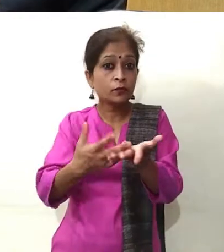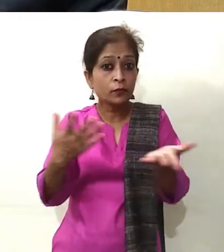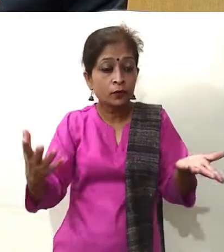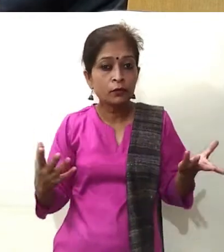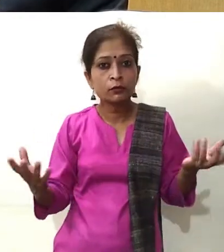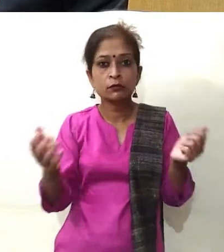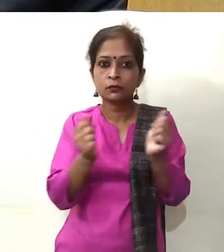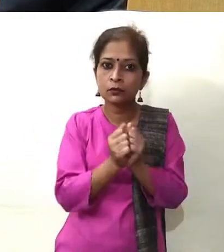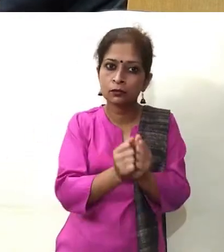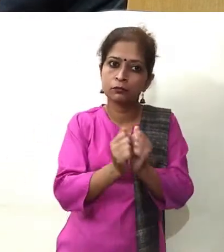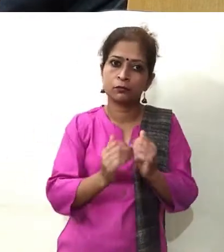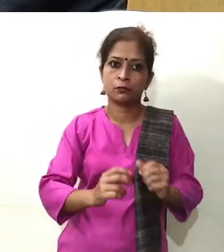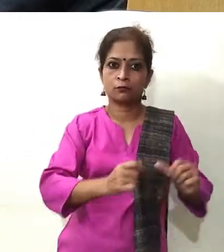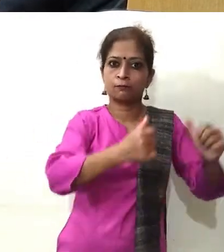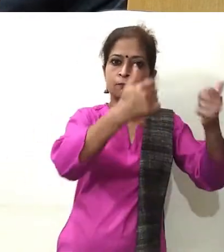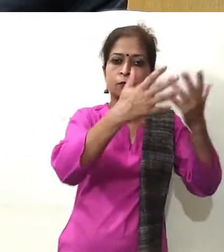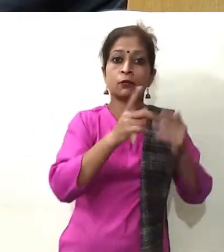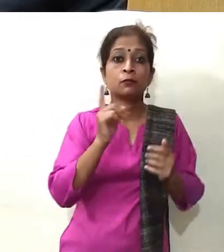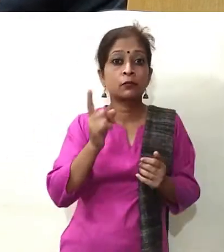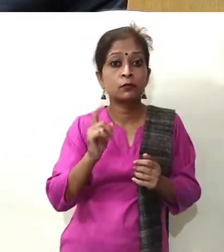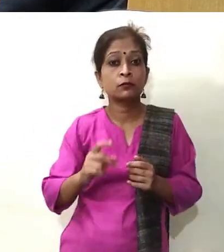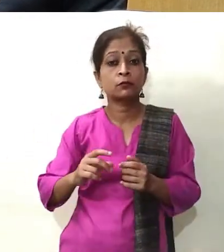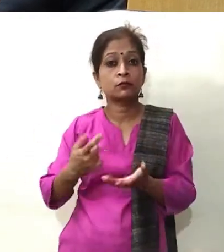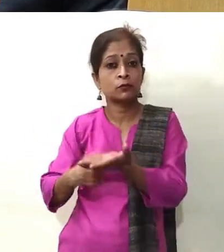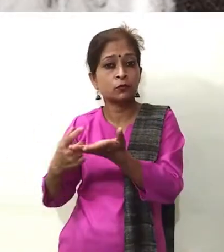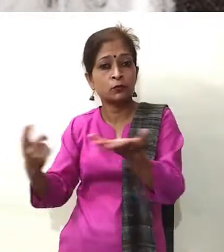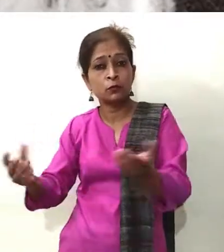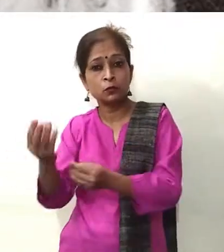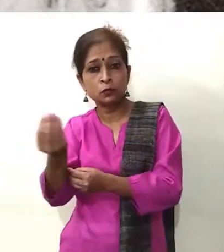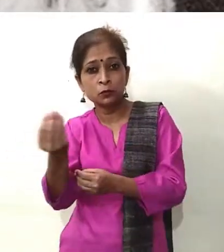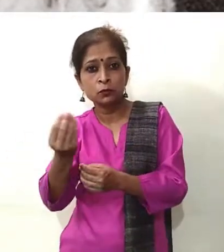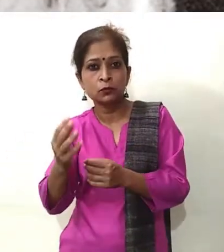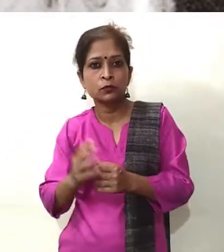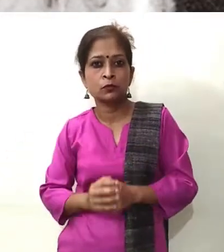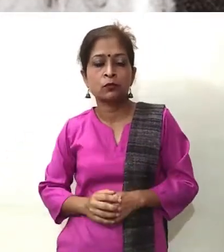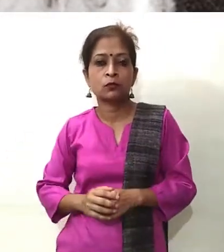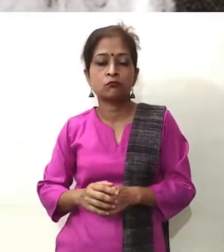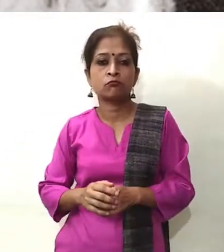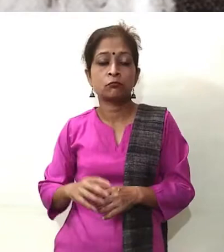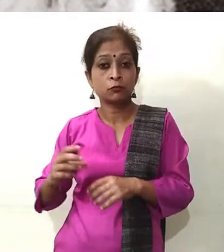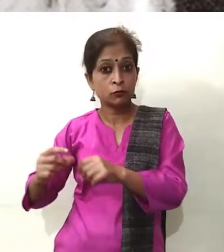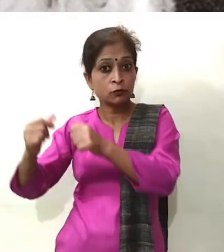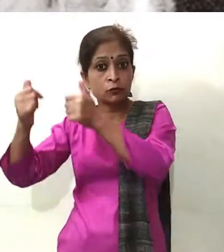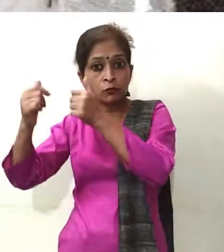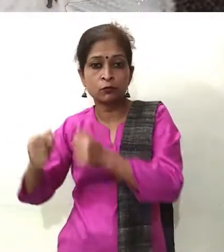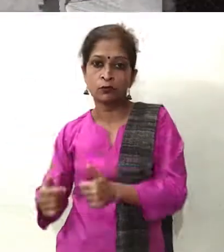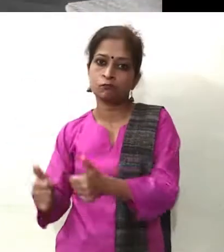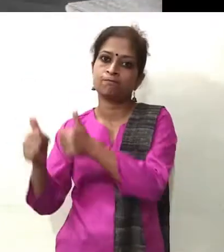साथ तरक्की कर जाना अपने में और बात है, और बिना संसाधनों के तरक्की कर पाना वो सराहनीय है।